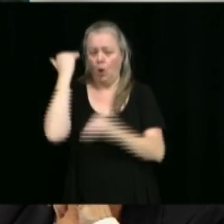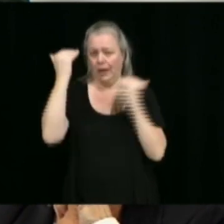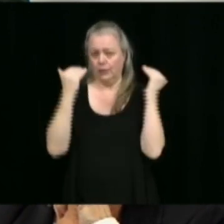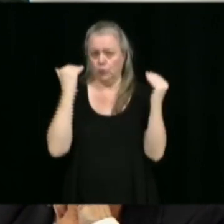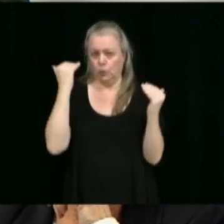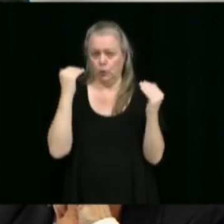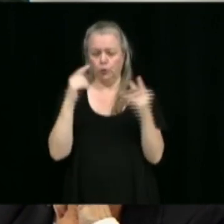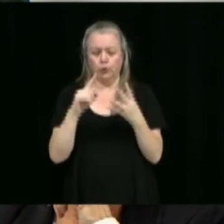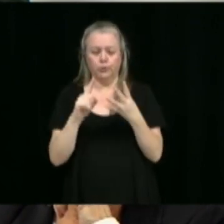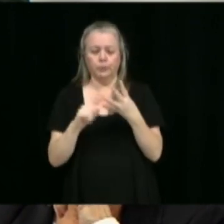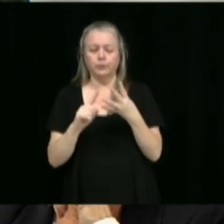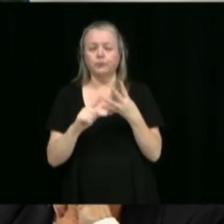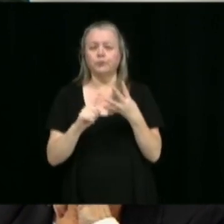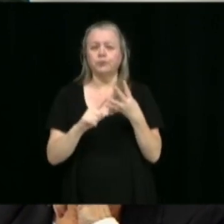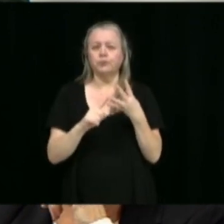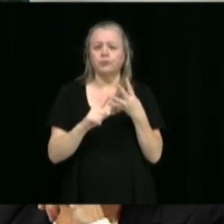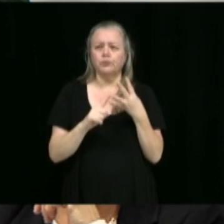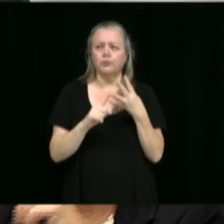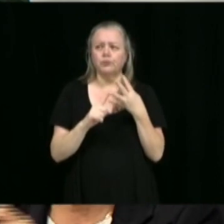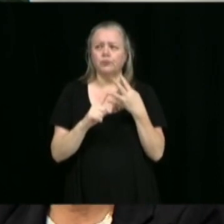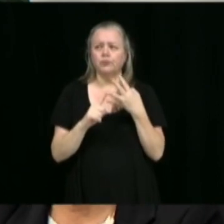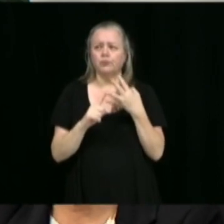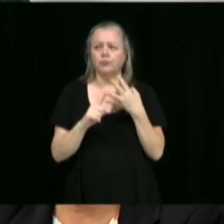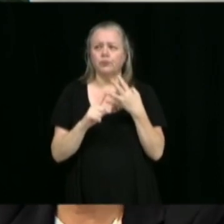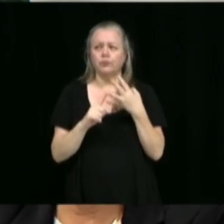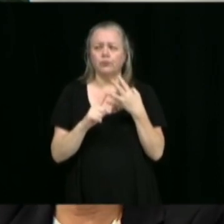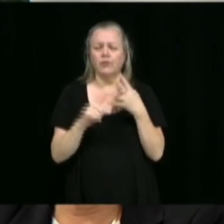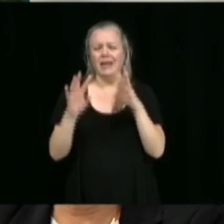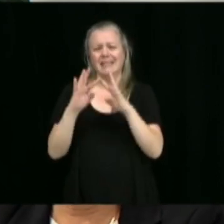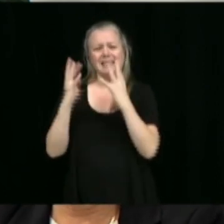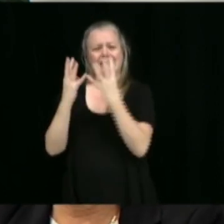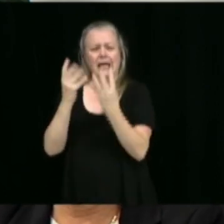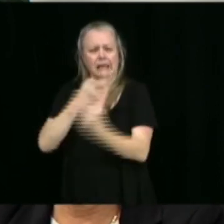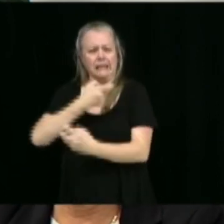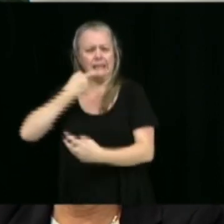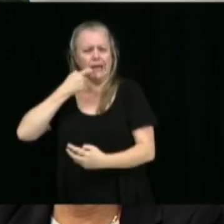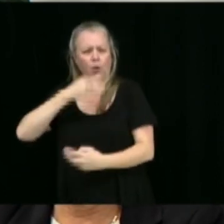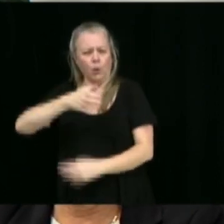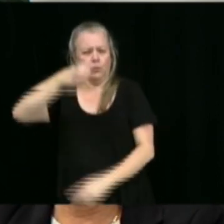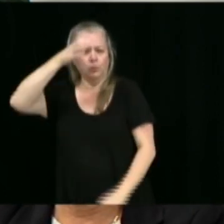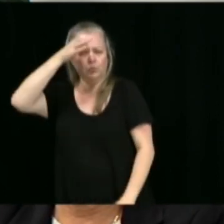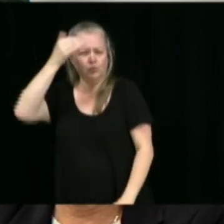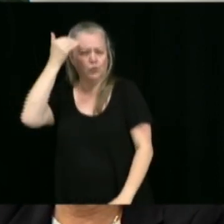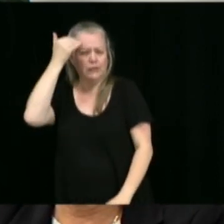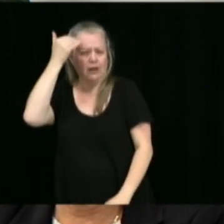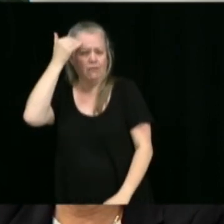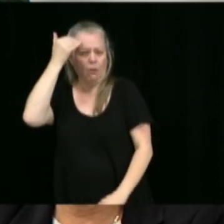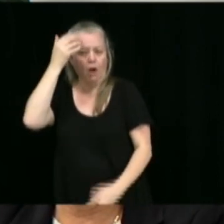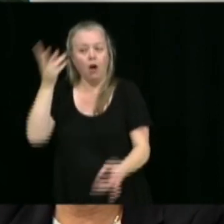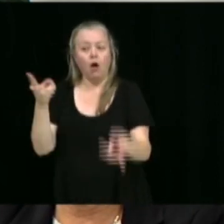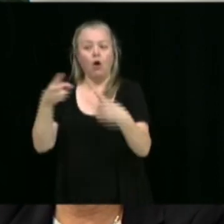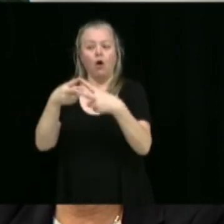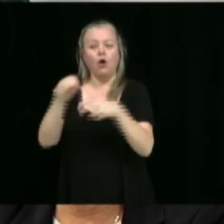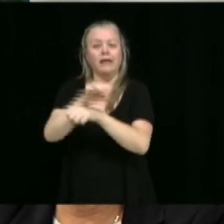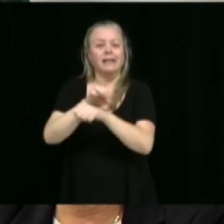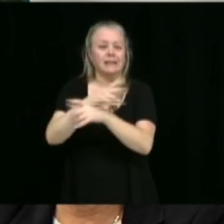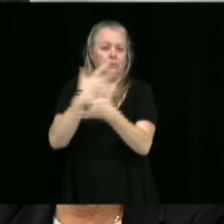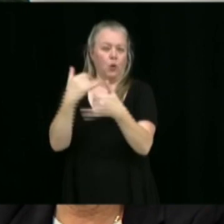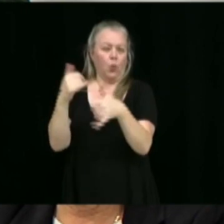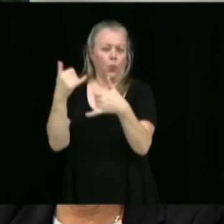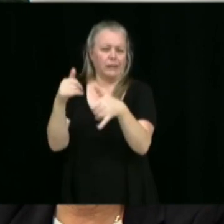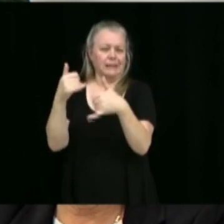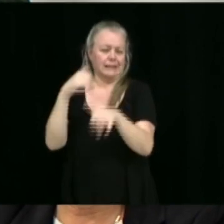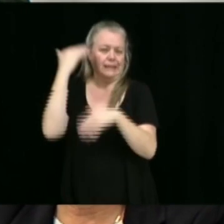adulte. Ensuite, le Cercle des accros du savoir pour sa reconnaissance dans organisme de